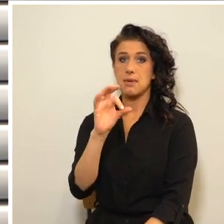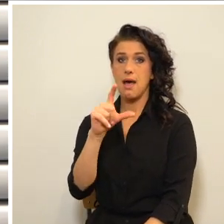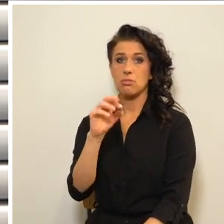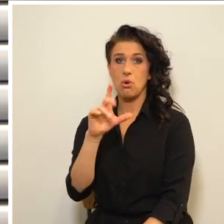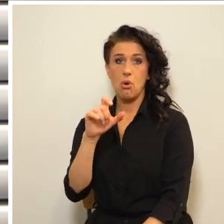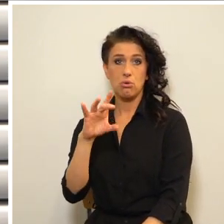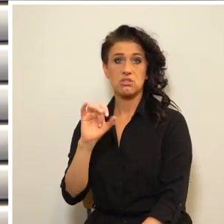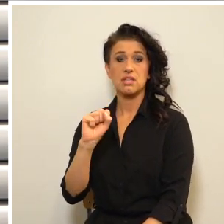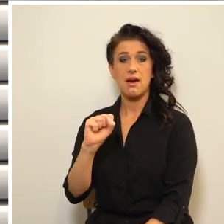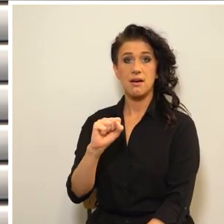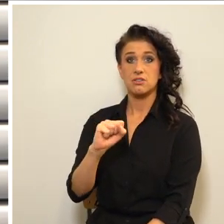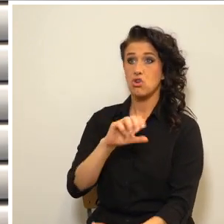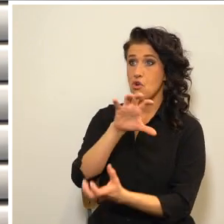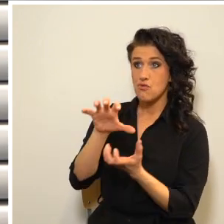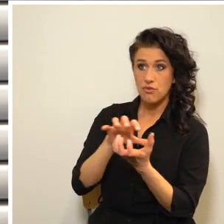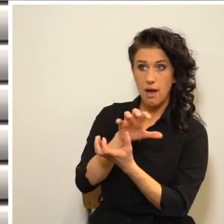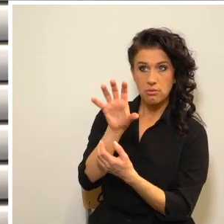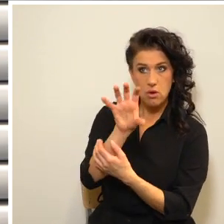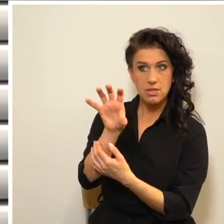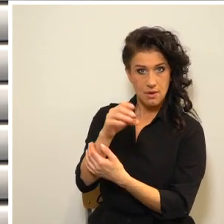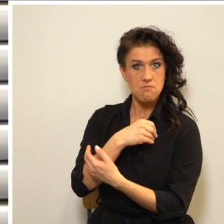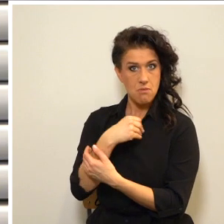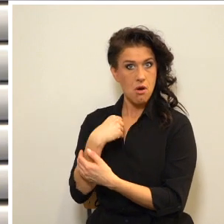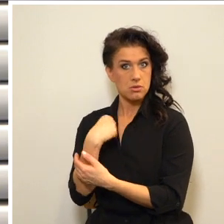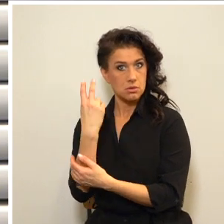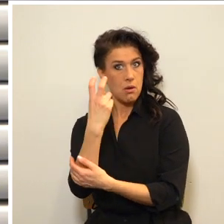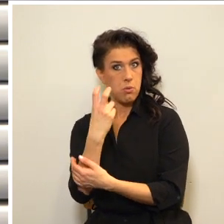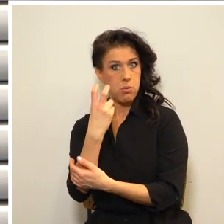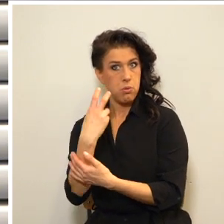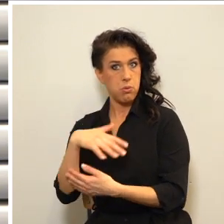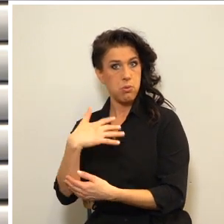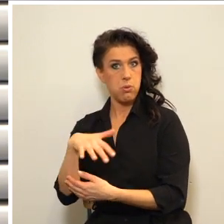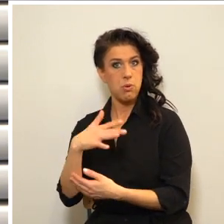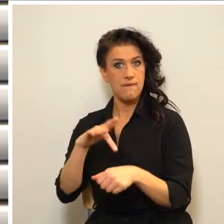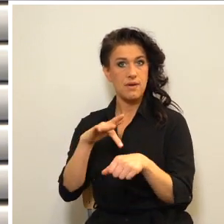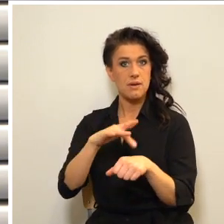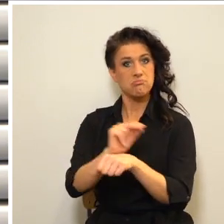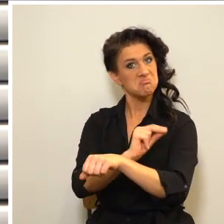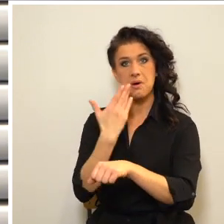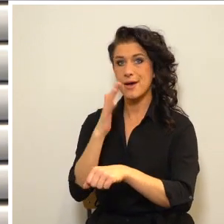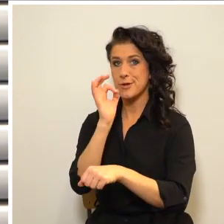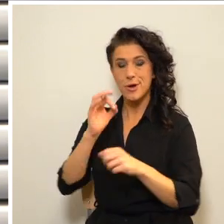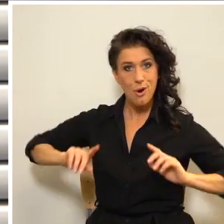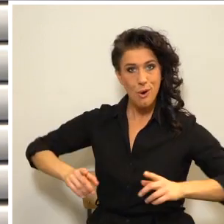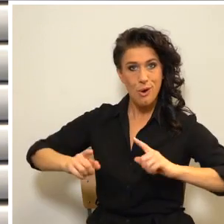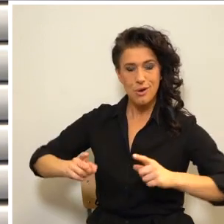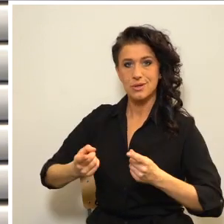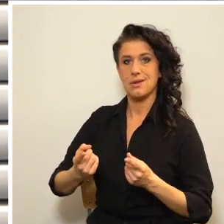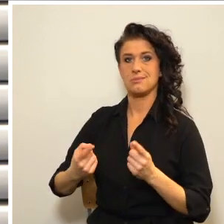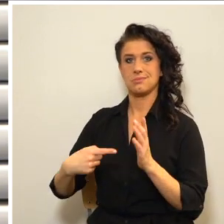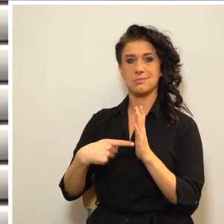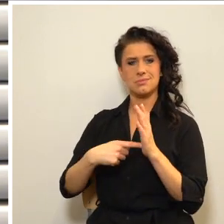chodzi o między innymi wyniki leczenia znamy doskonale to wszystko zorganizowane to bo przez całe